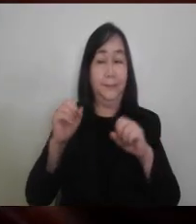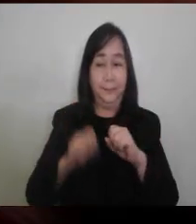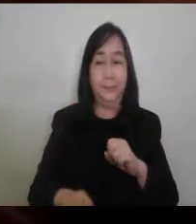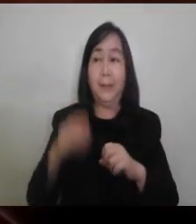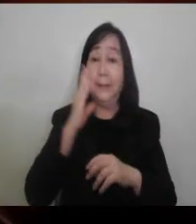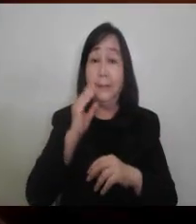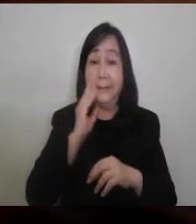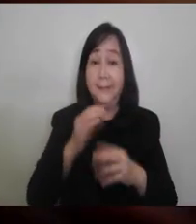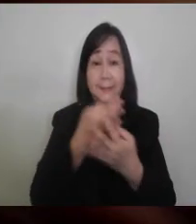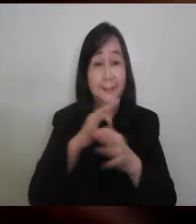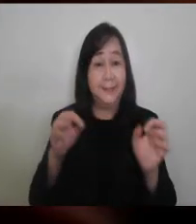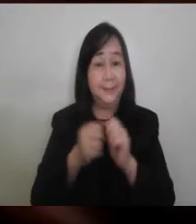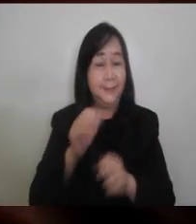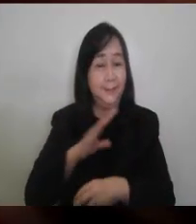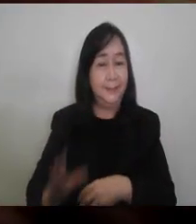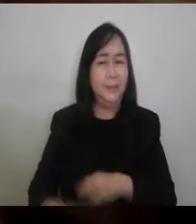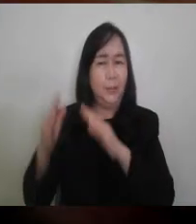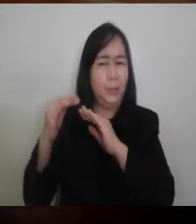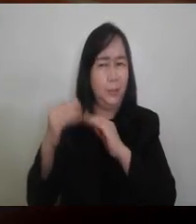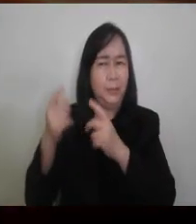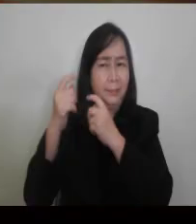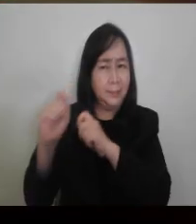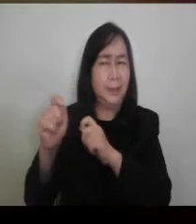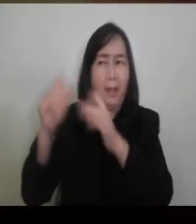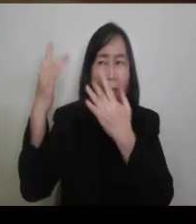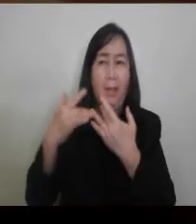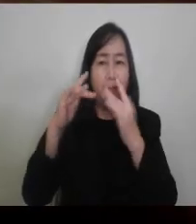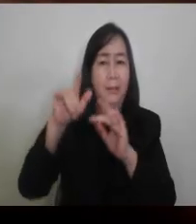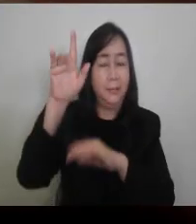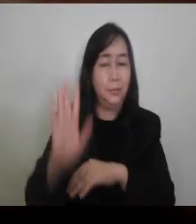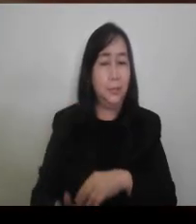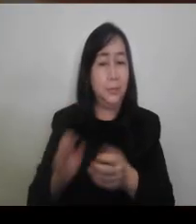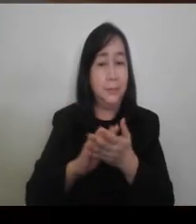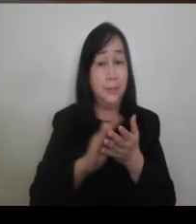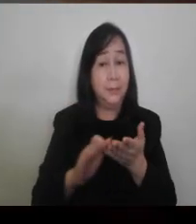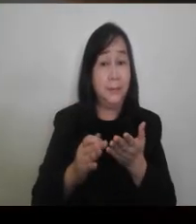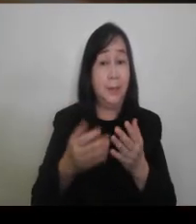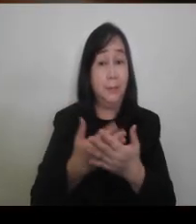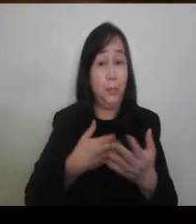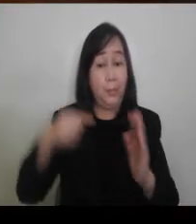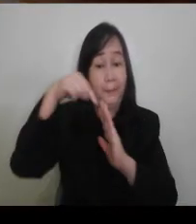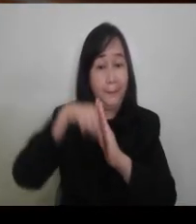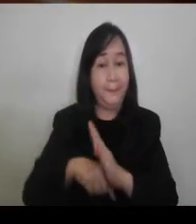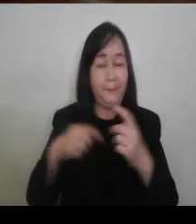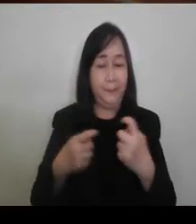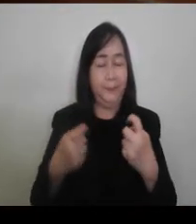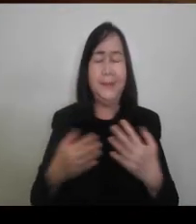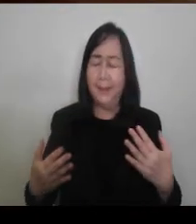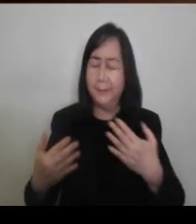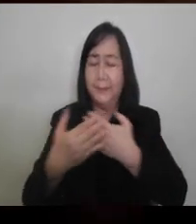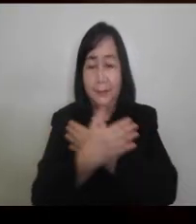ang kalayaan kay Kristo? Naway magtiwala tayo sa awa ng Diyos, magsisi bago mahulog sa